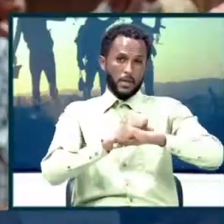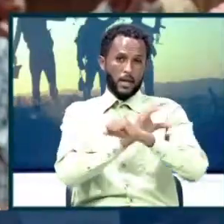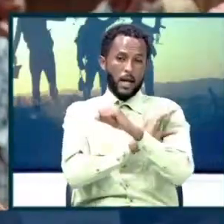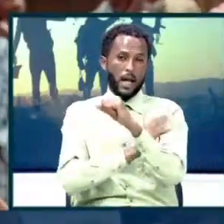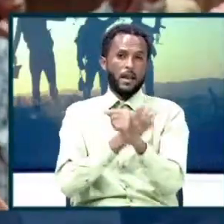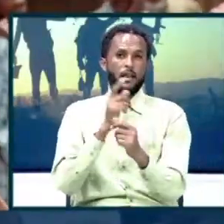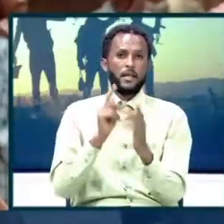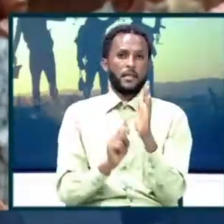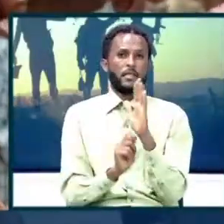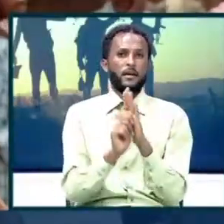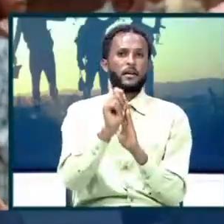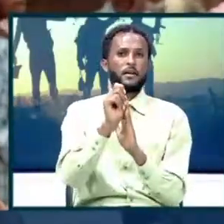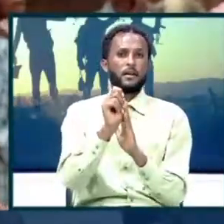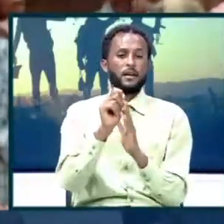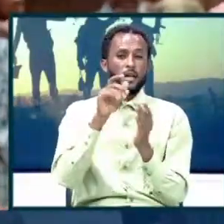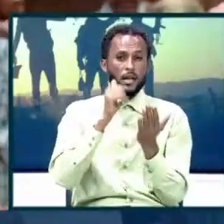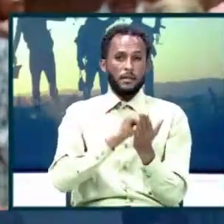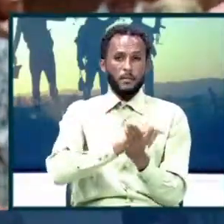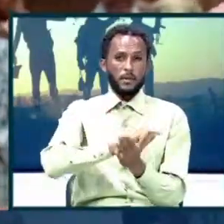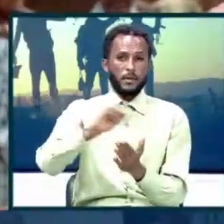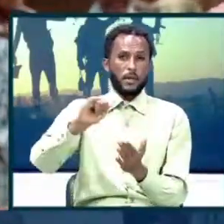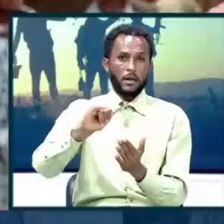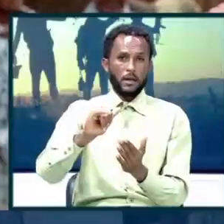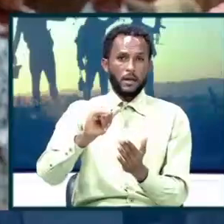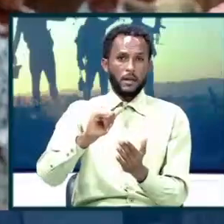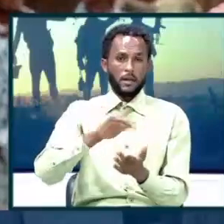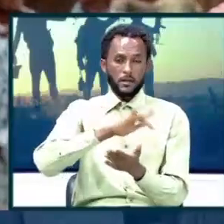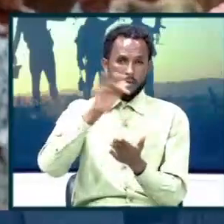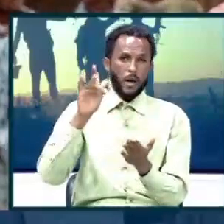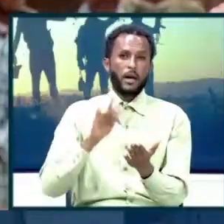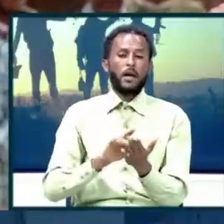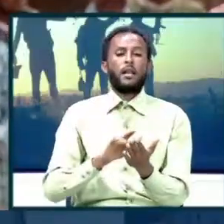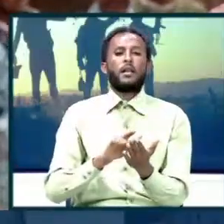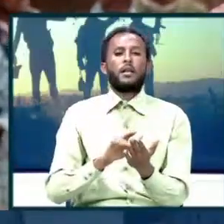ትግራይ ብሉ እውን ናይዚ ማእኸል